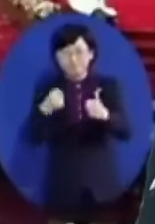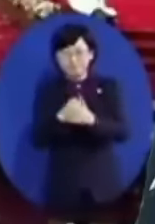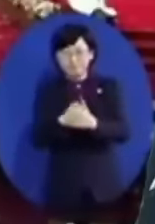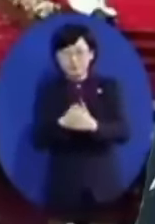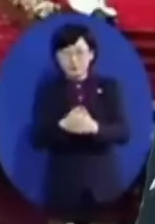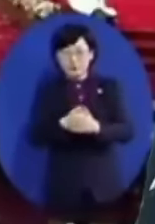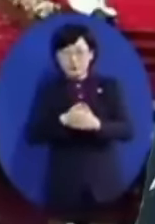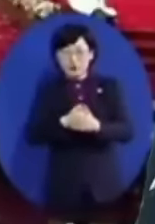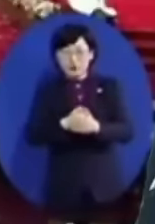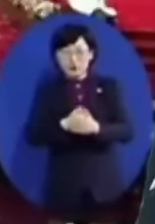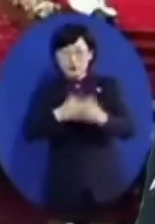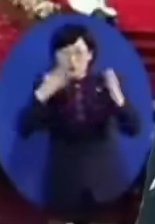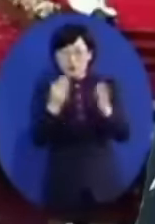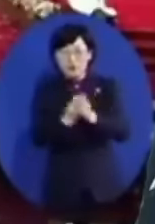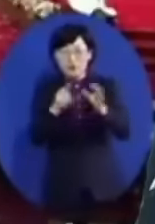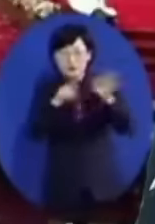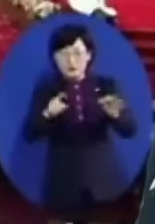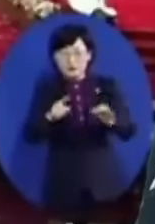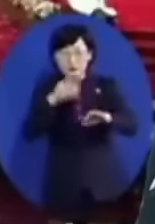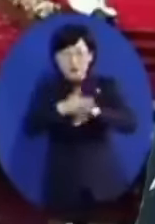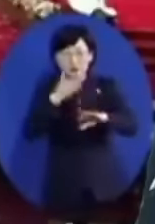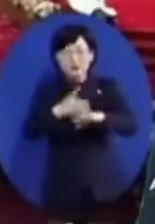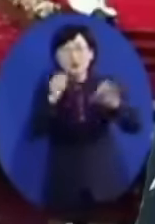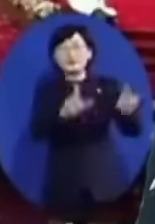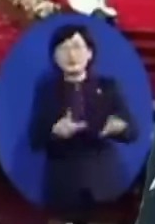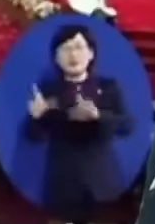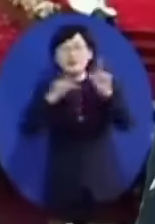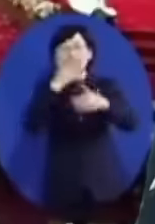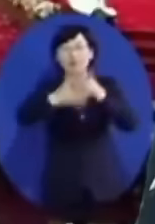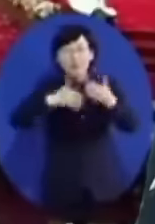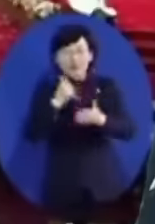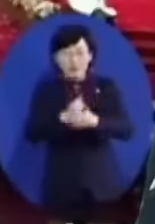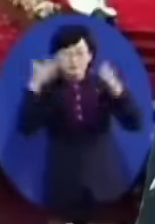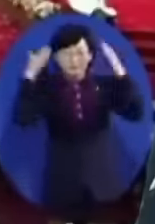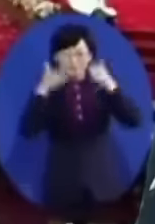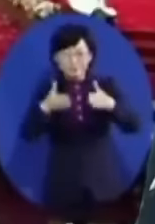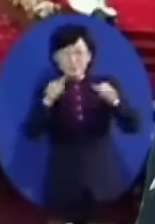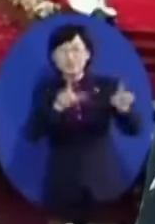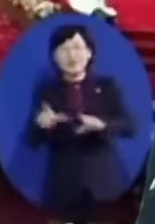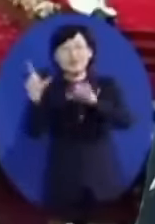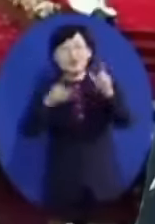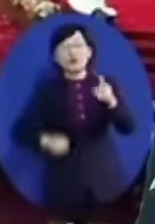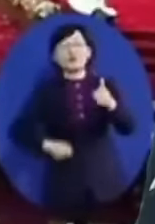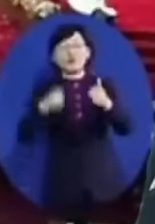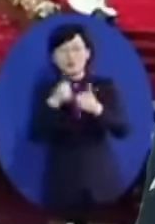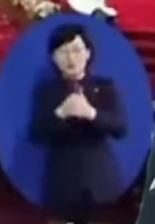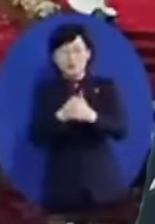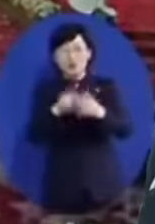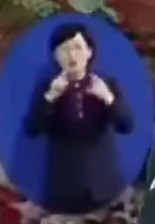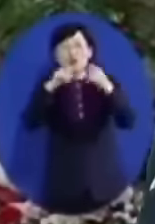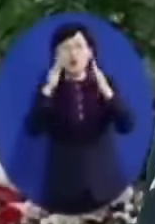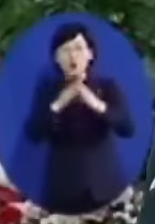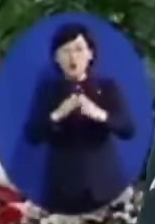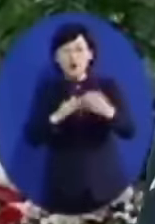온전한 십일조와 감사의 생활로 철저하게 하나님 중심의 삶을 살았습니다. 그는 교회를 무려